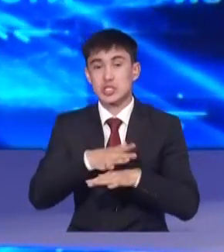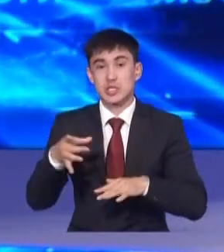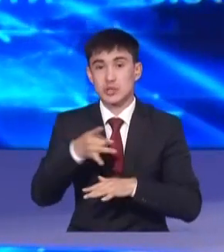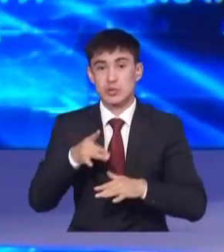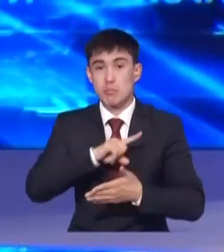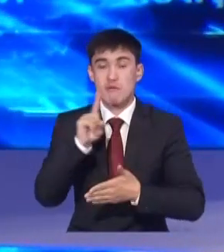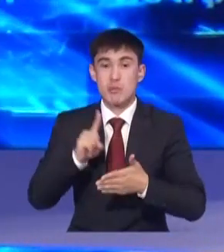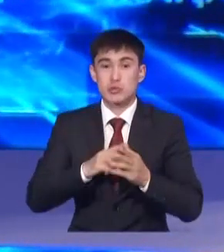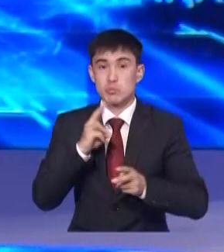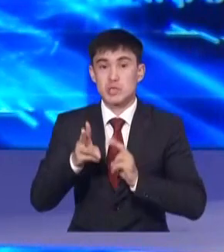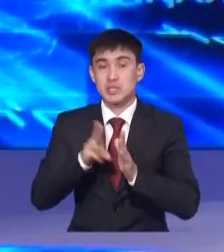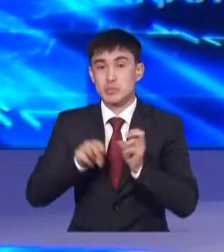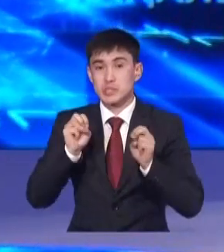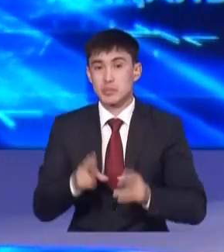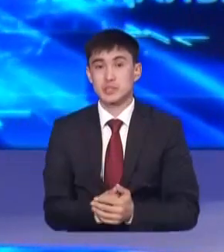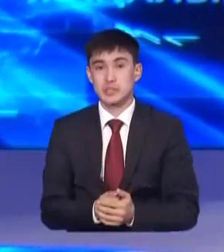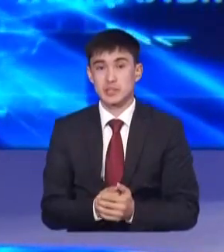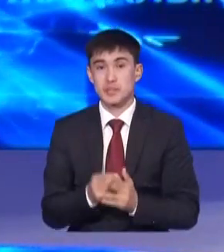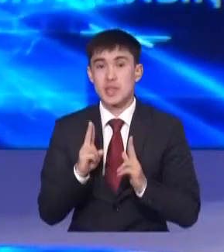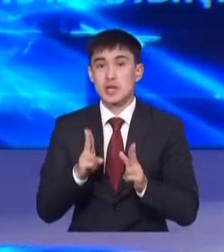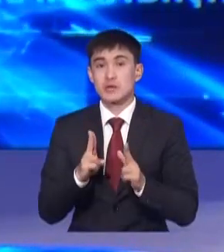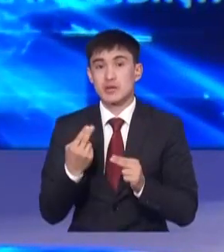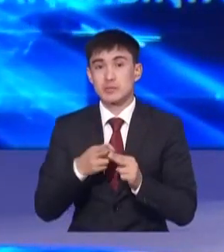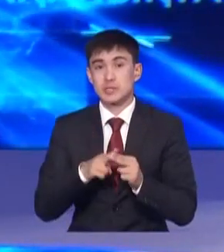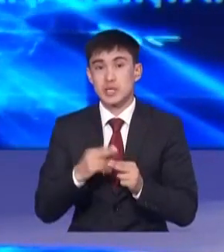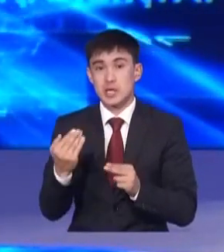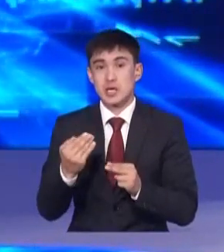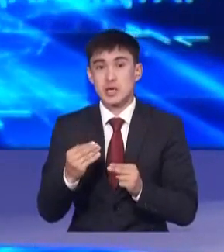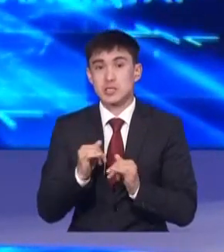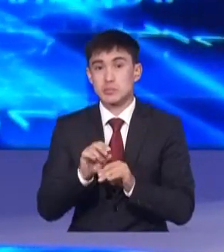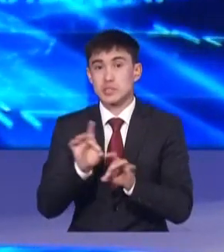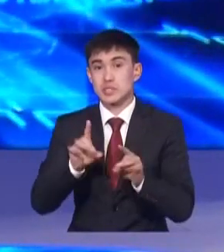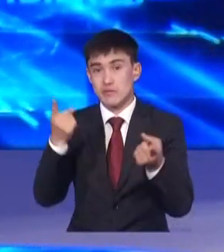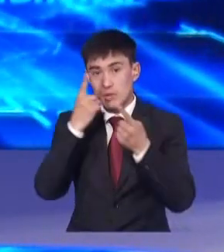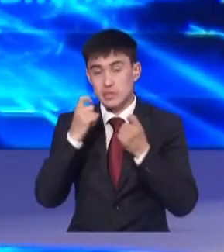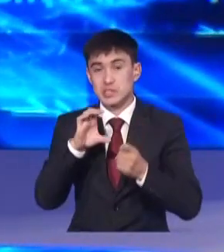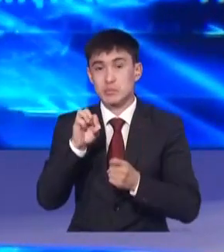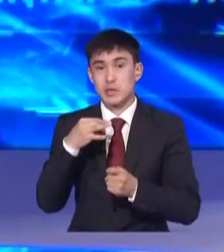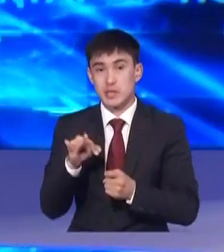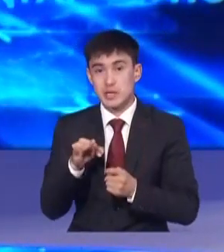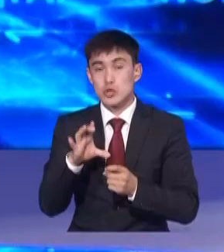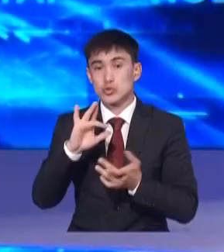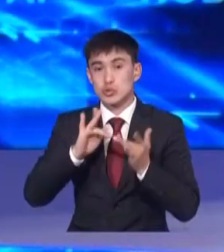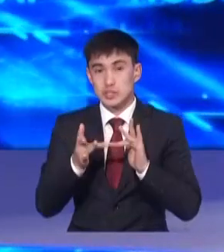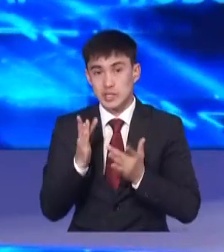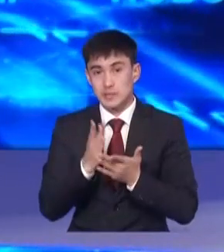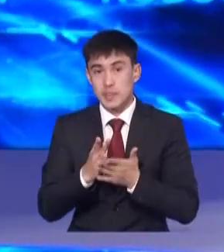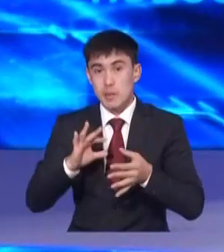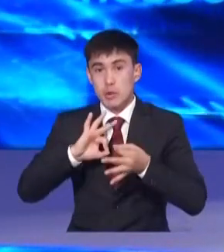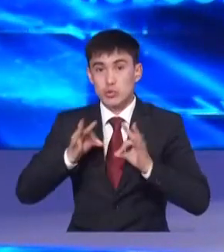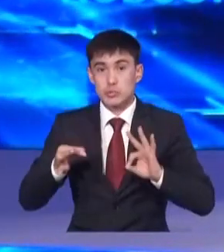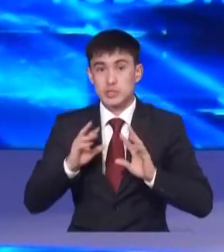жителей региона по вопросам пожарной безопасности, в том числе путем распространения информации в СМИ и социальных сетях.